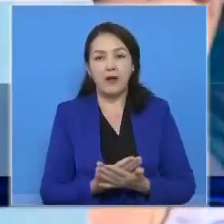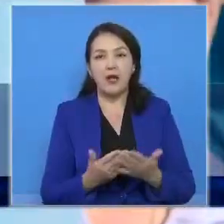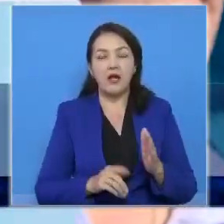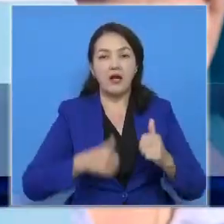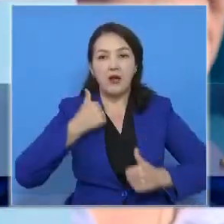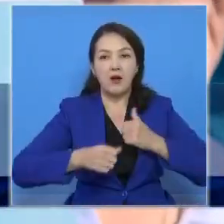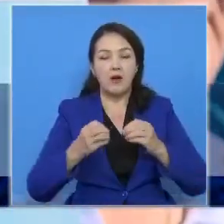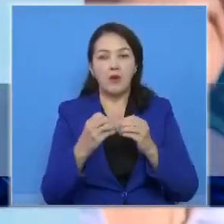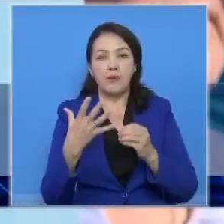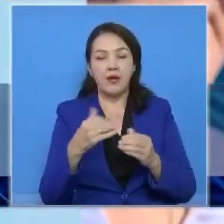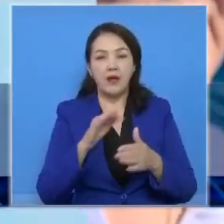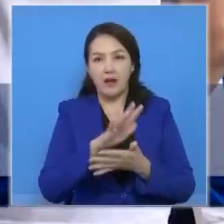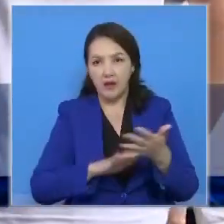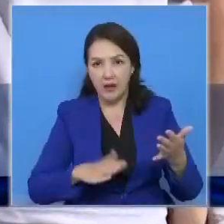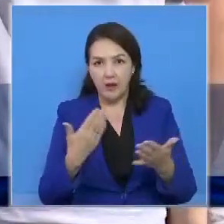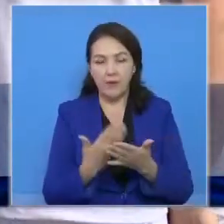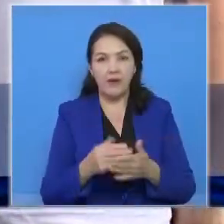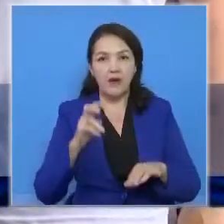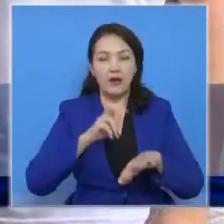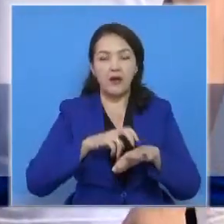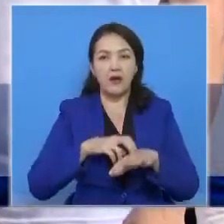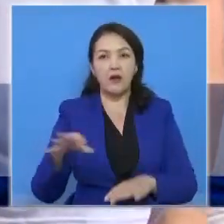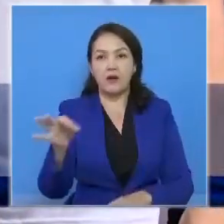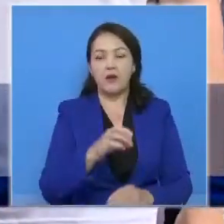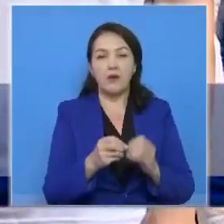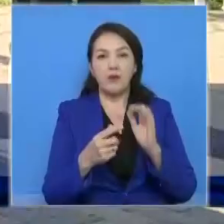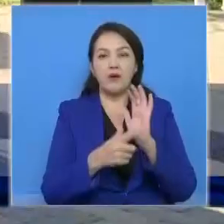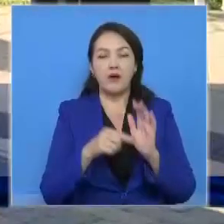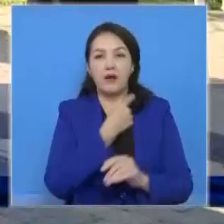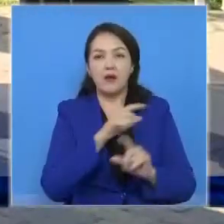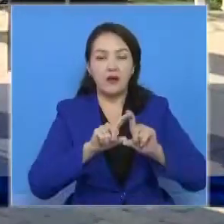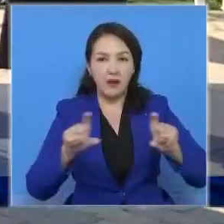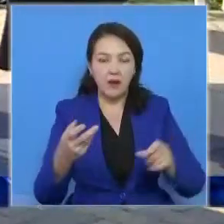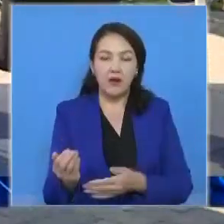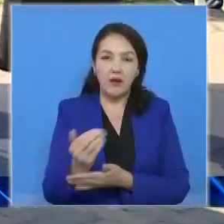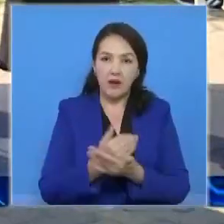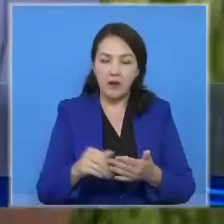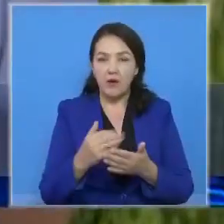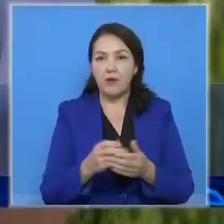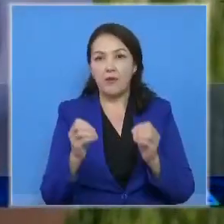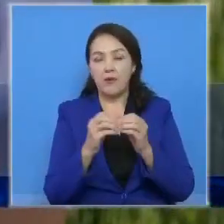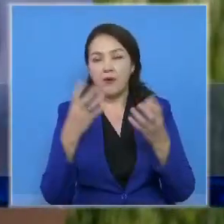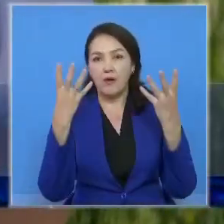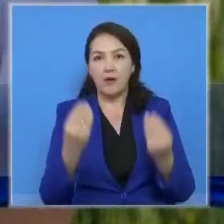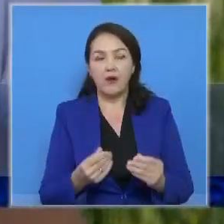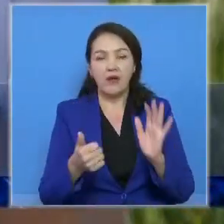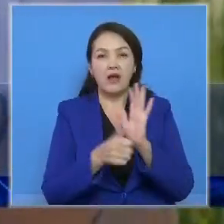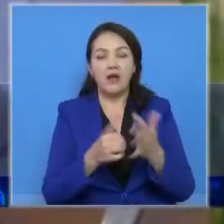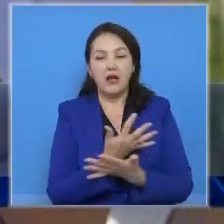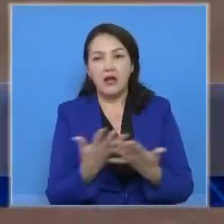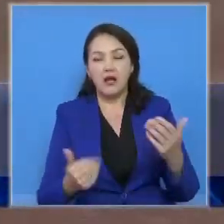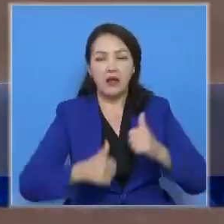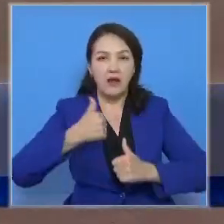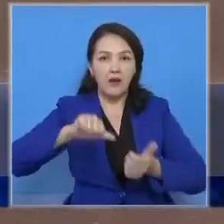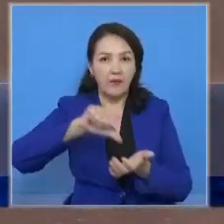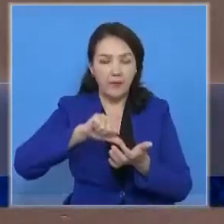Жарыс 15 маусымға дейін жалғасады. Дәрігерлер облыстағы 17 емдеу мекемесінен жиналды. Олар 10 күн бойы 6 ойын түрінен сайысқа